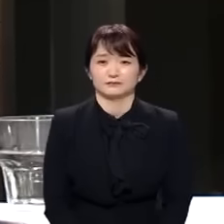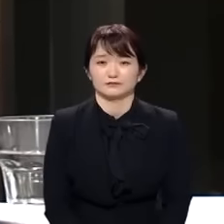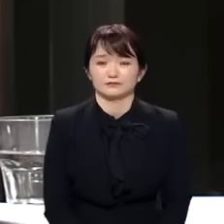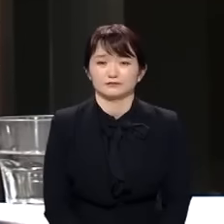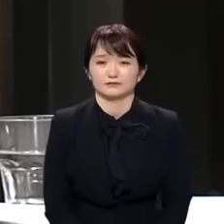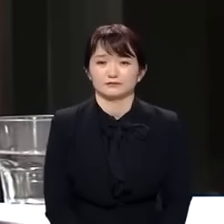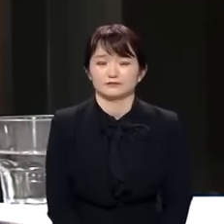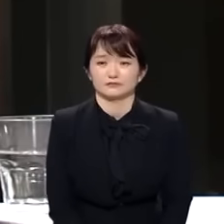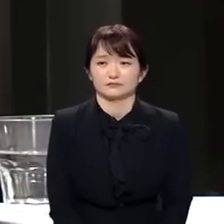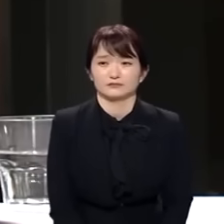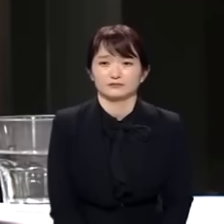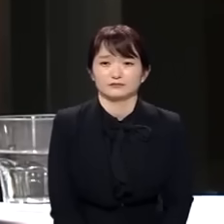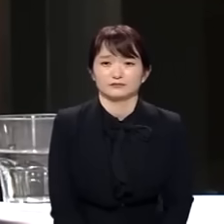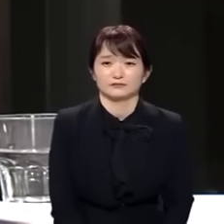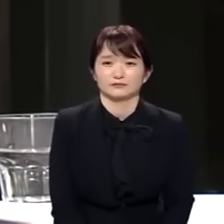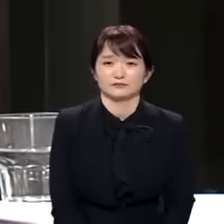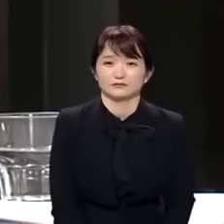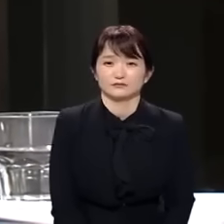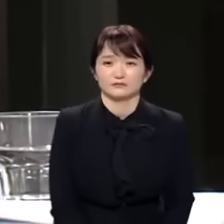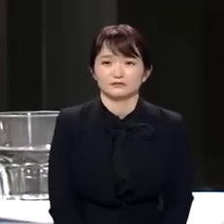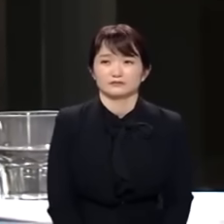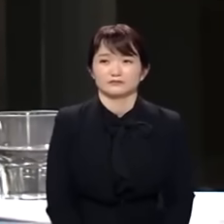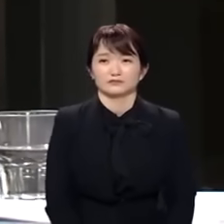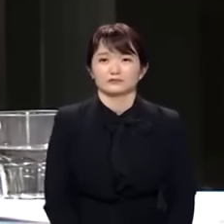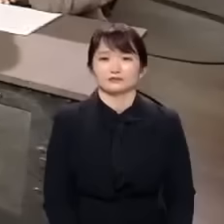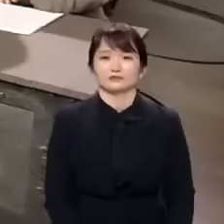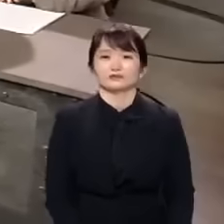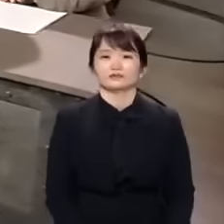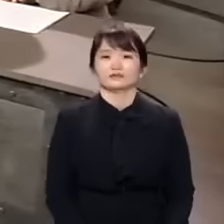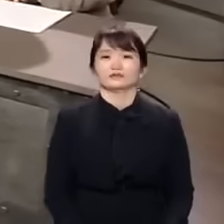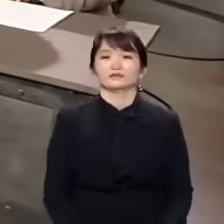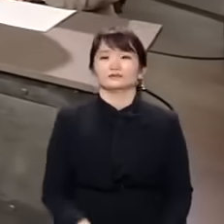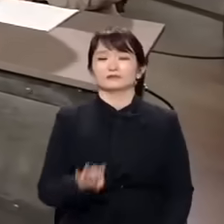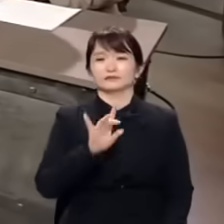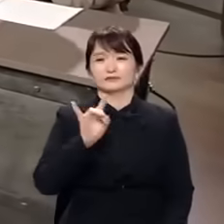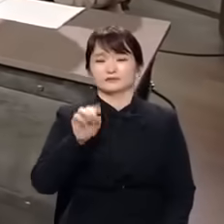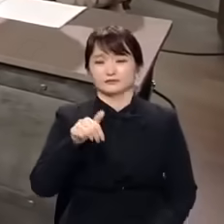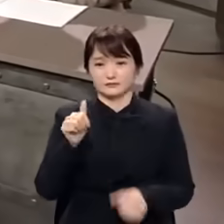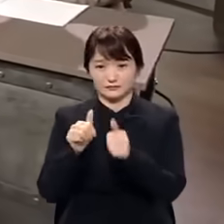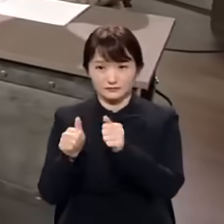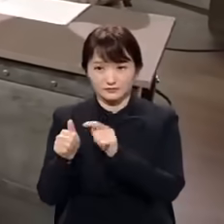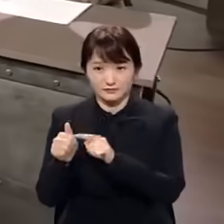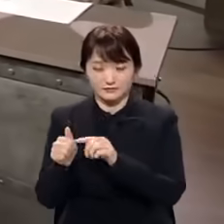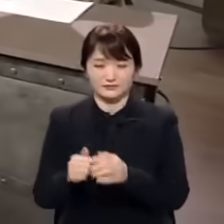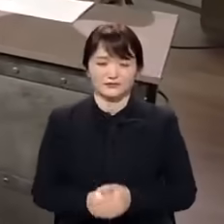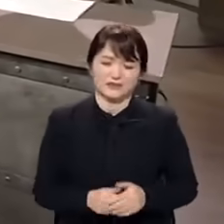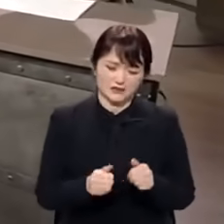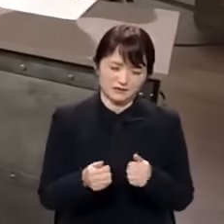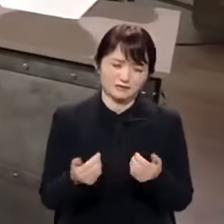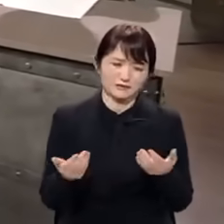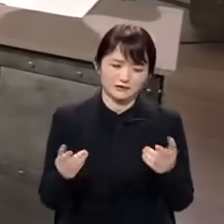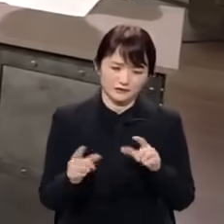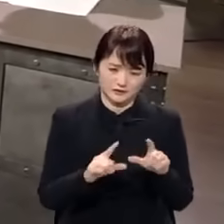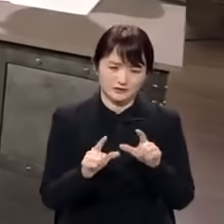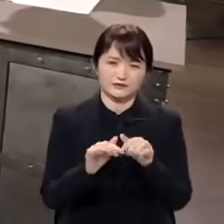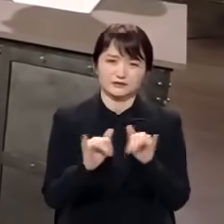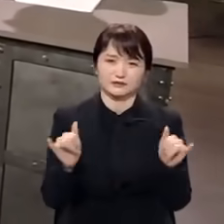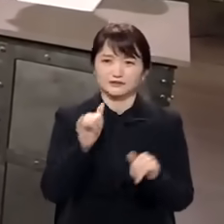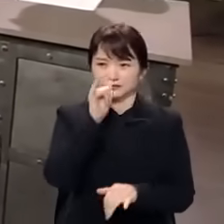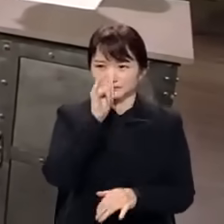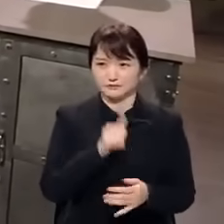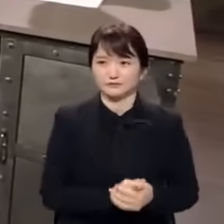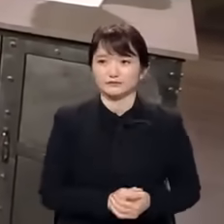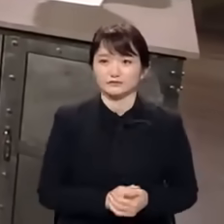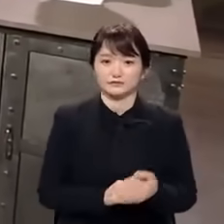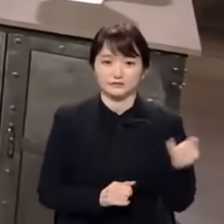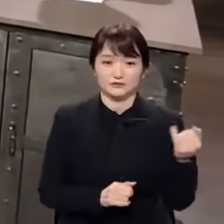와 진짜 참 백 변호사님 저렇게 열심히도 사는 인간이 있습니다 진짜. 와 근데 이게 네? 전 아까 그 여자